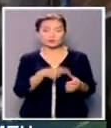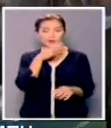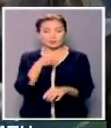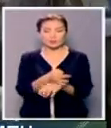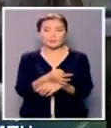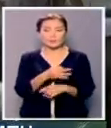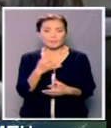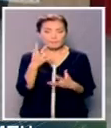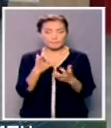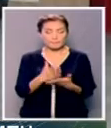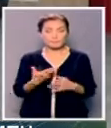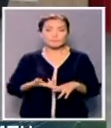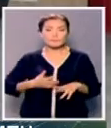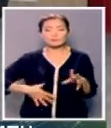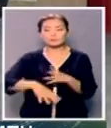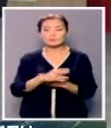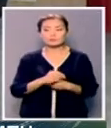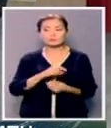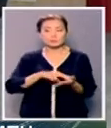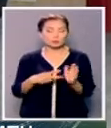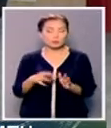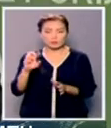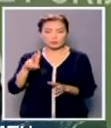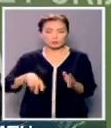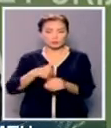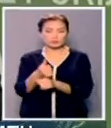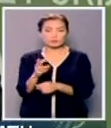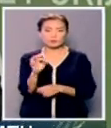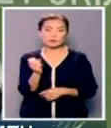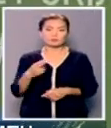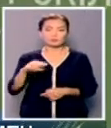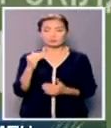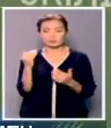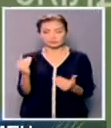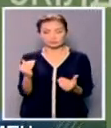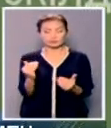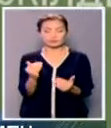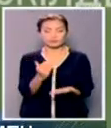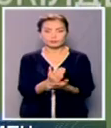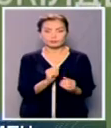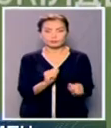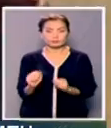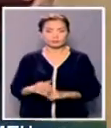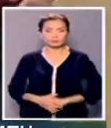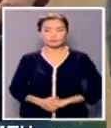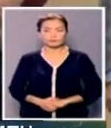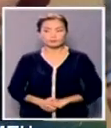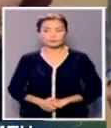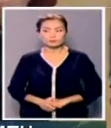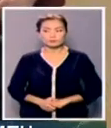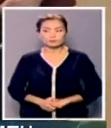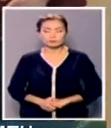жауапты болды. Өйткені барлық жобалар облыс басшысы Махамбет Досмұхамбетовтың алдында қорғалды.